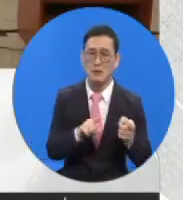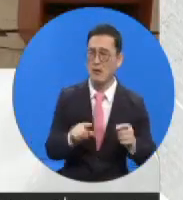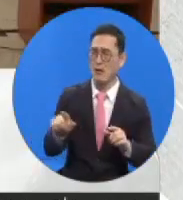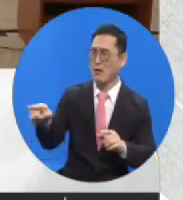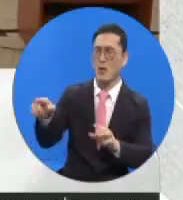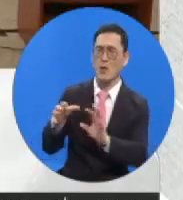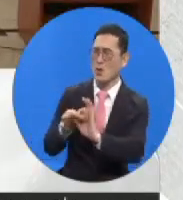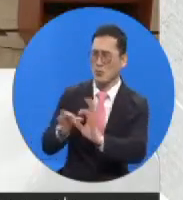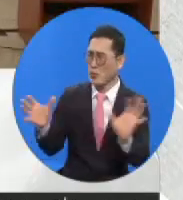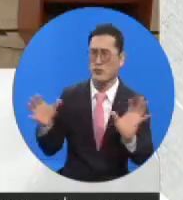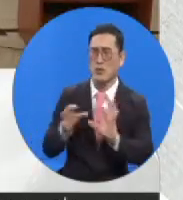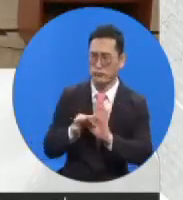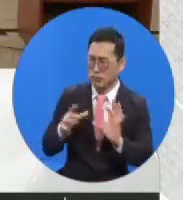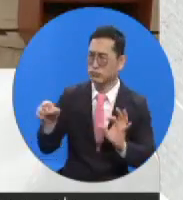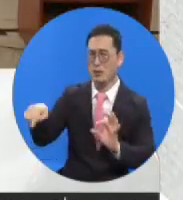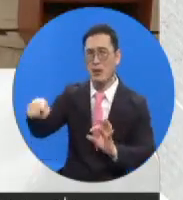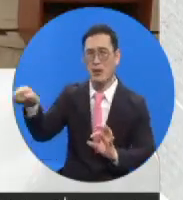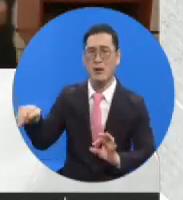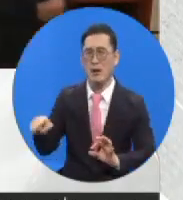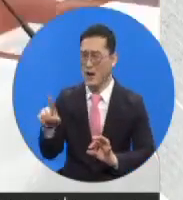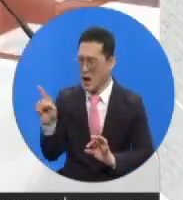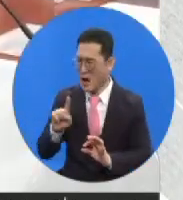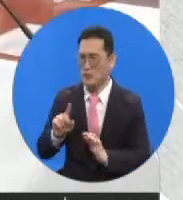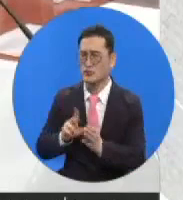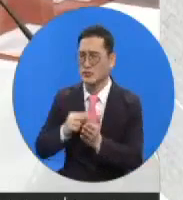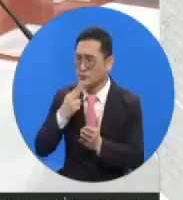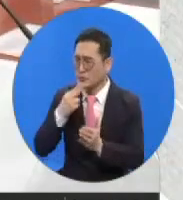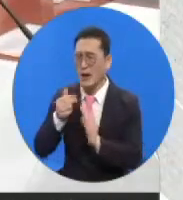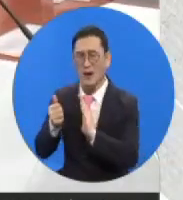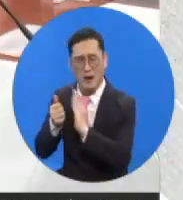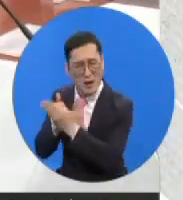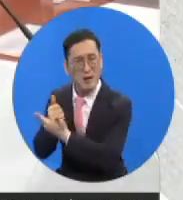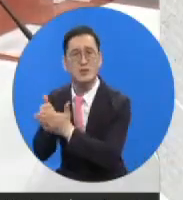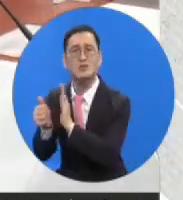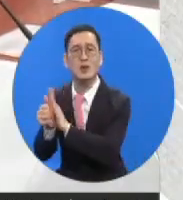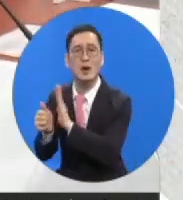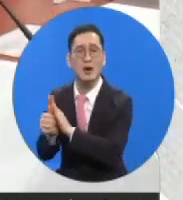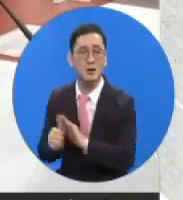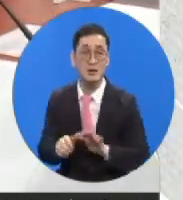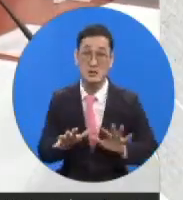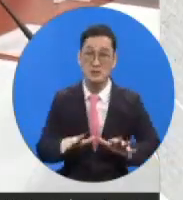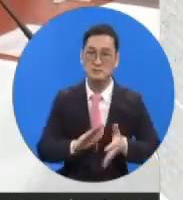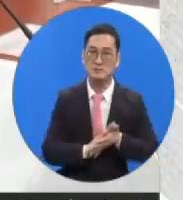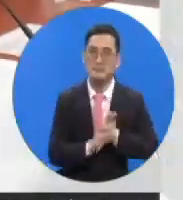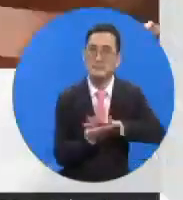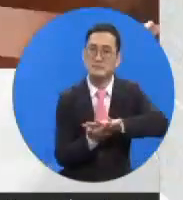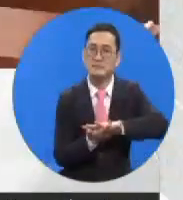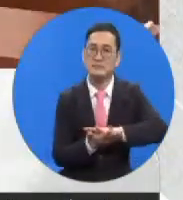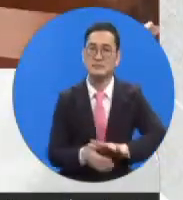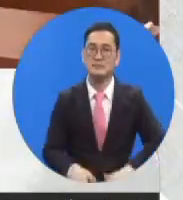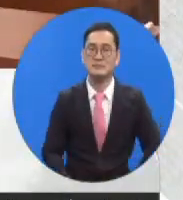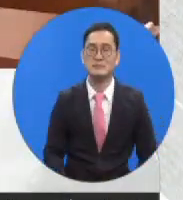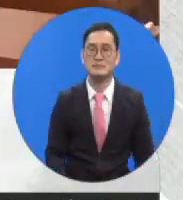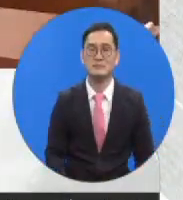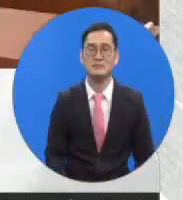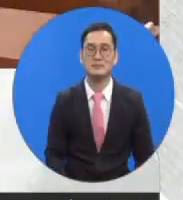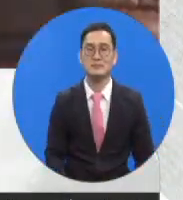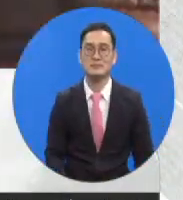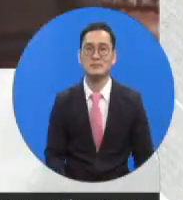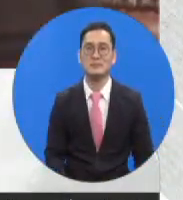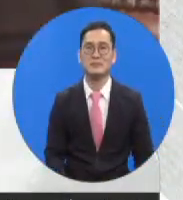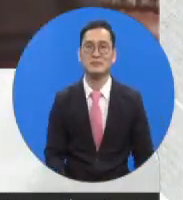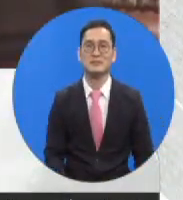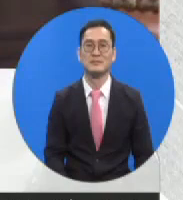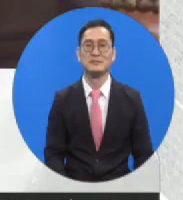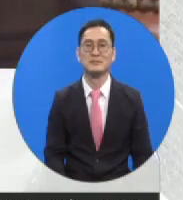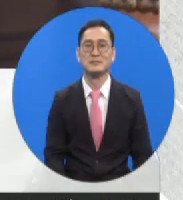관련된 부분도 이런 굉장히 철벽을 쳐줬단 말이에요. 그런데 갑자기 이제 태도가 변해서 여기서 또 다른 얘기를 하고 있는데, 적어도